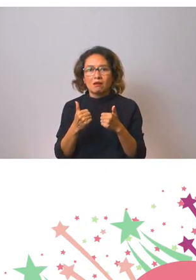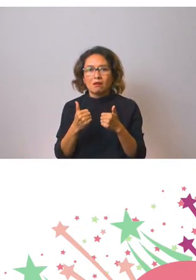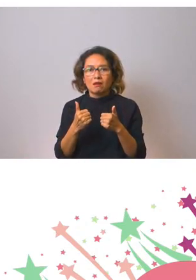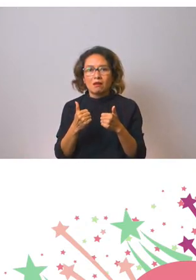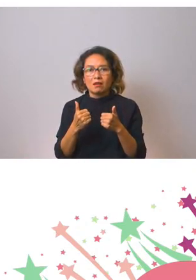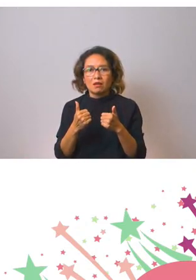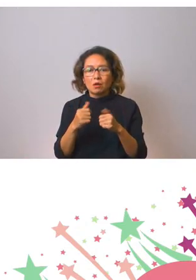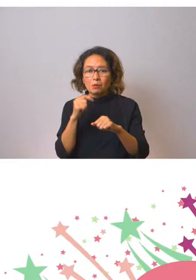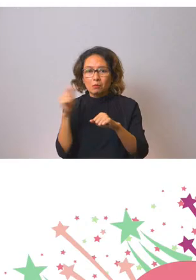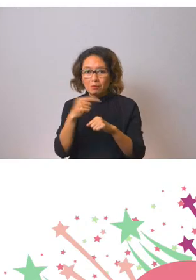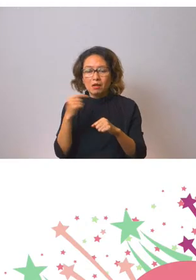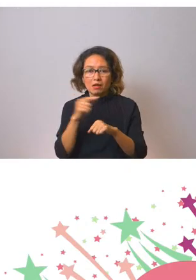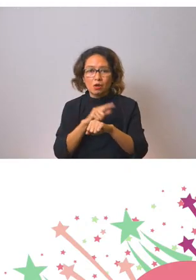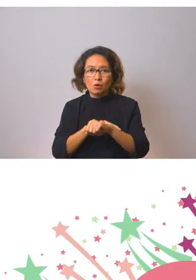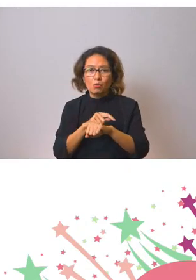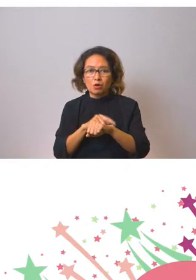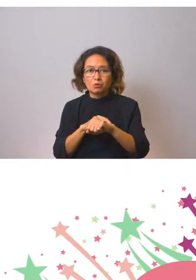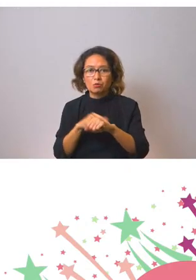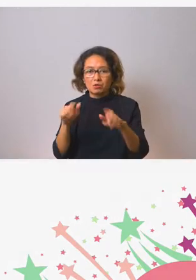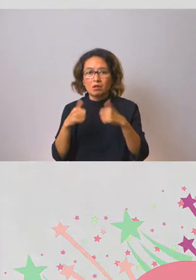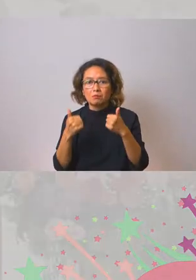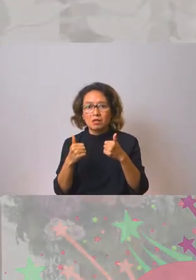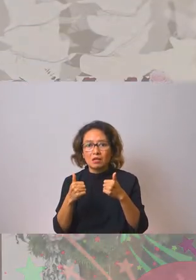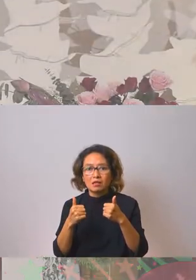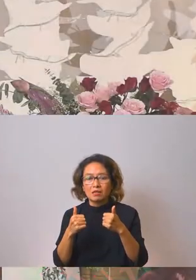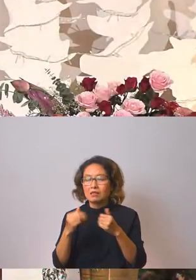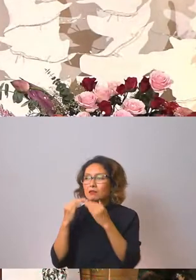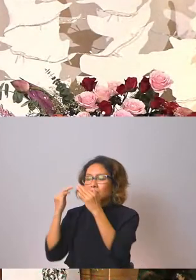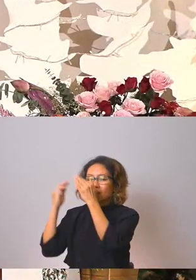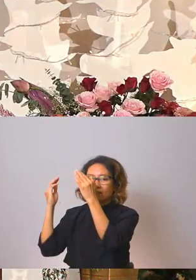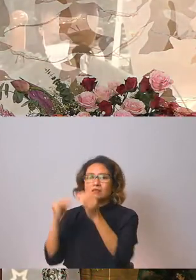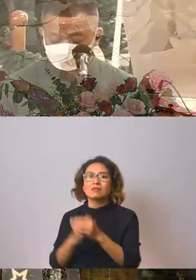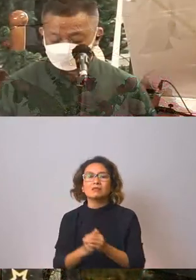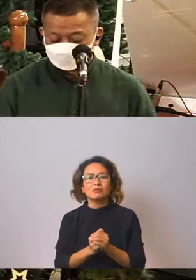waktu dengan benar. Terima kasih Tuhan Yesus.